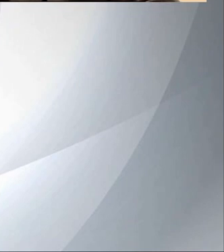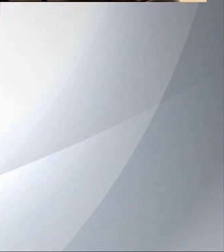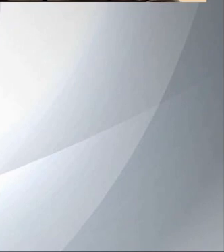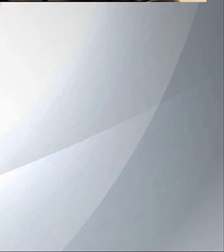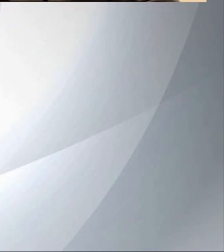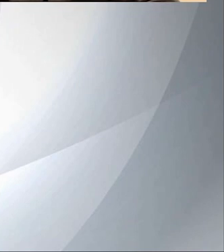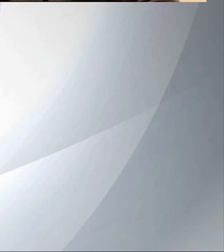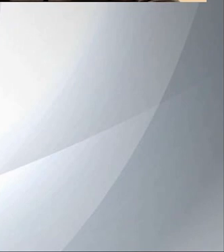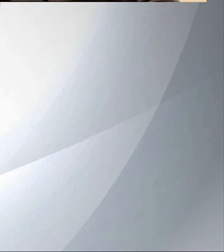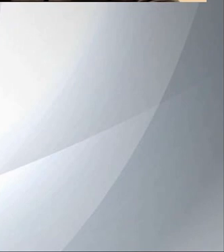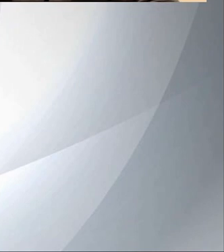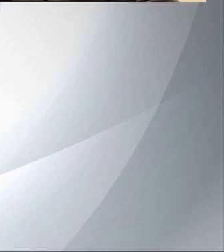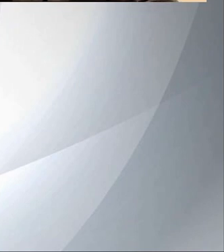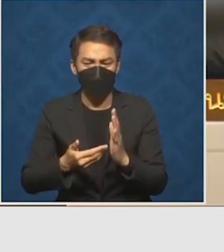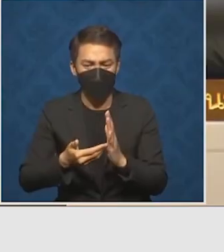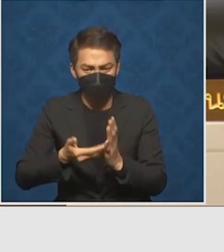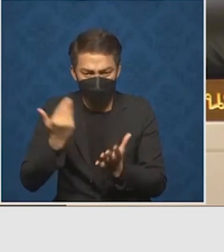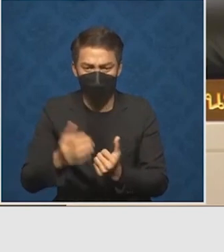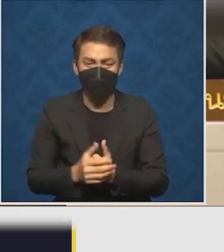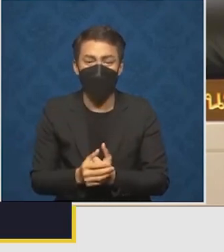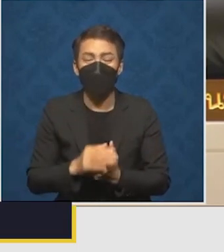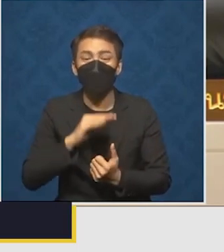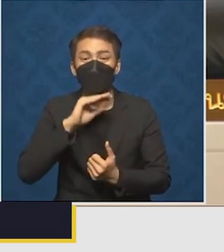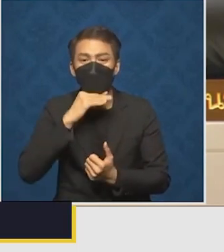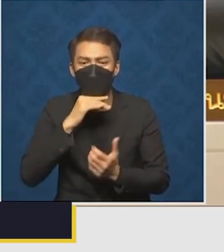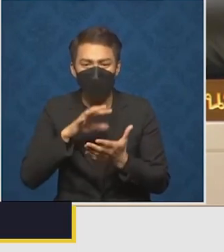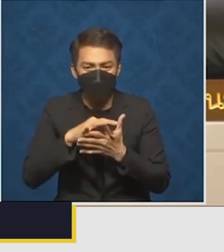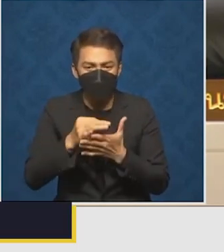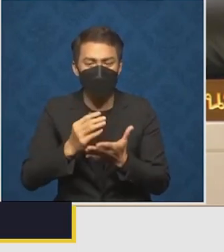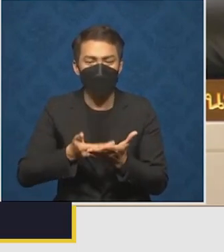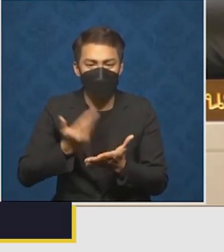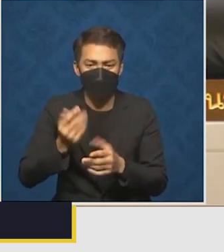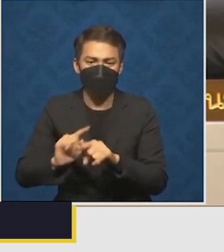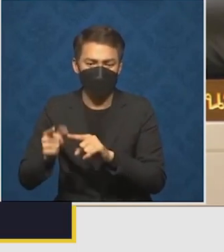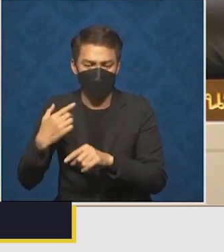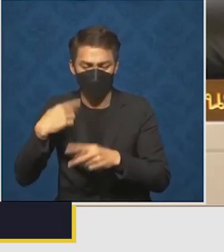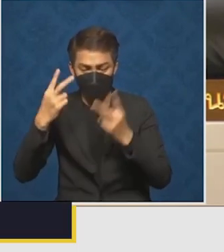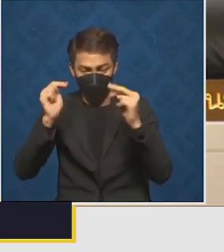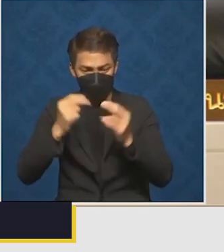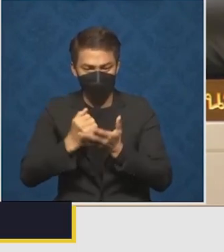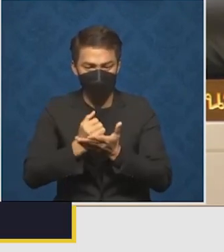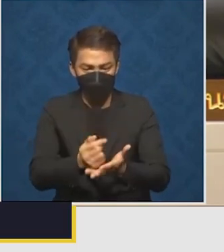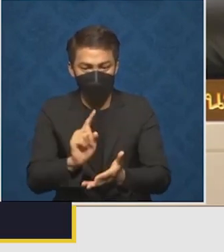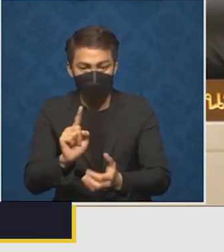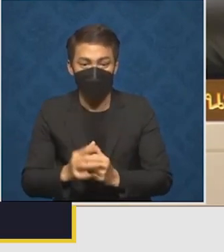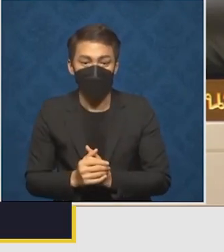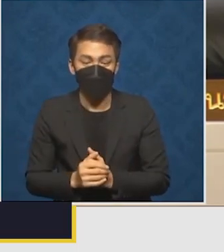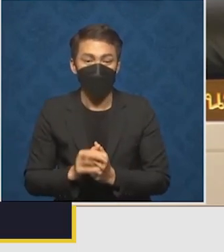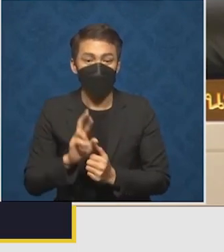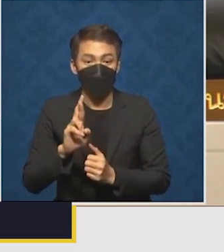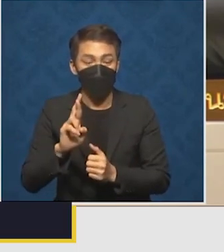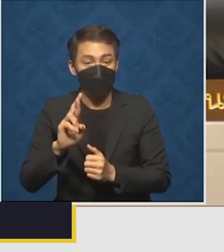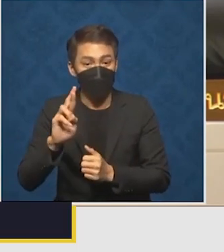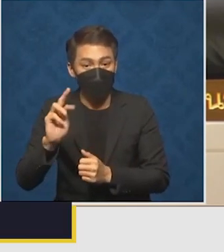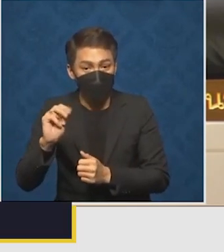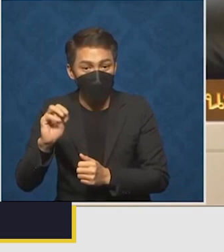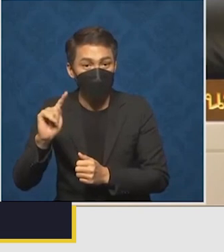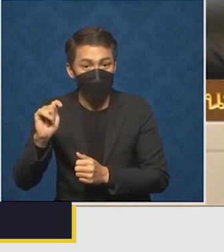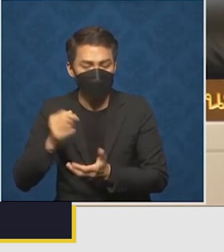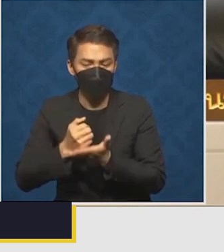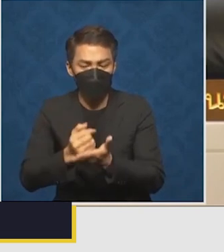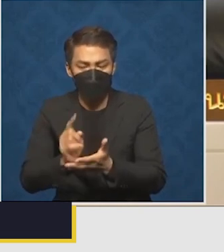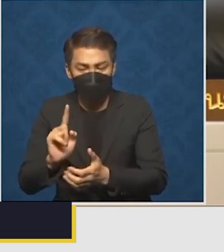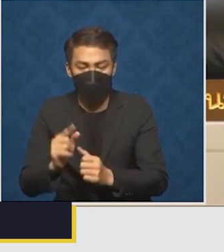ขออนุญาตเริ่มที่คุณหมายก็ได้ค่ะ ค่ะก็มันก็สะท้อนสิ่งที่เราพูดกันมาโดยตลอดว่านาย